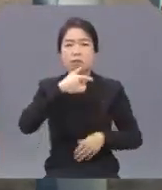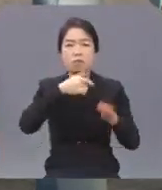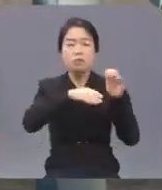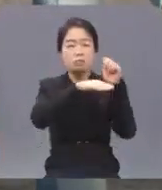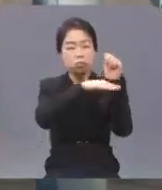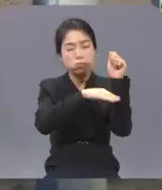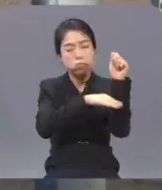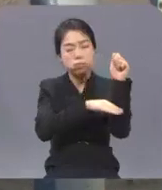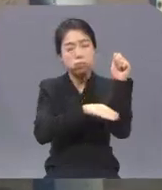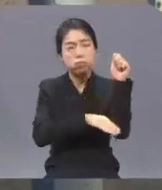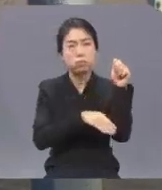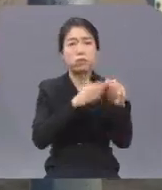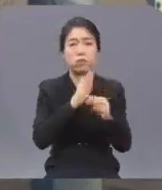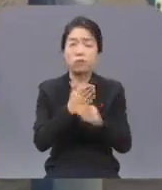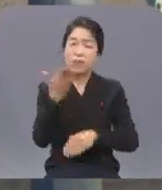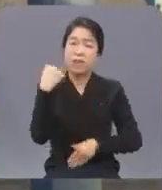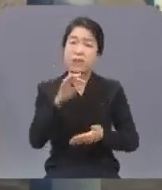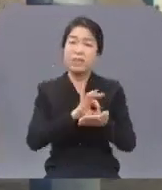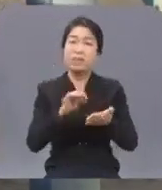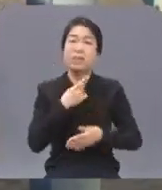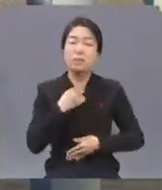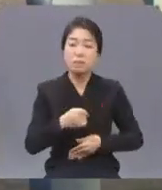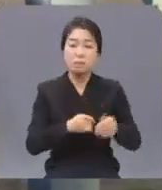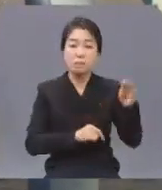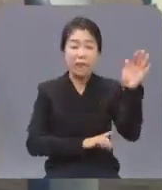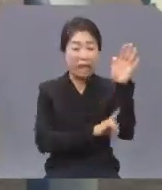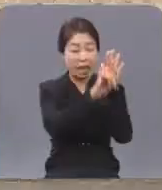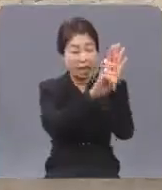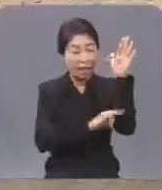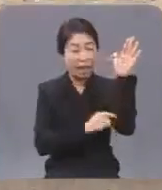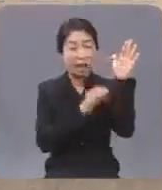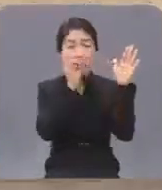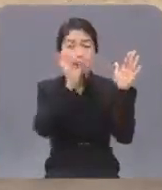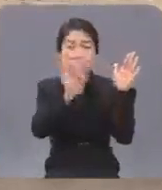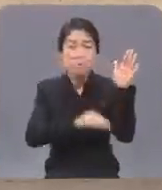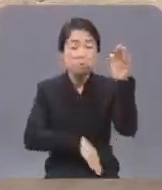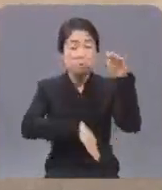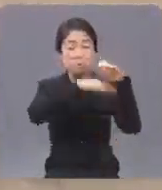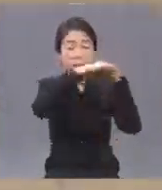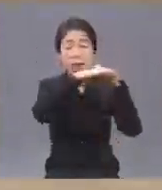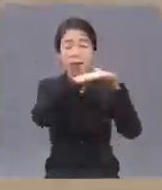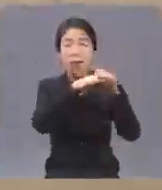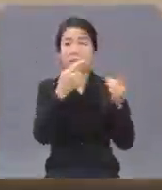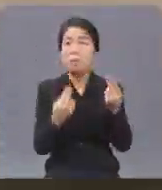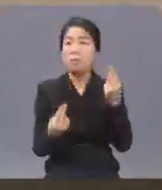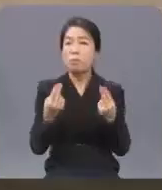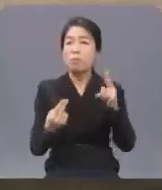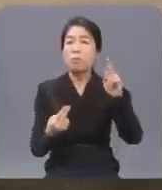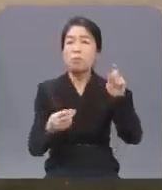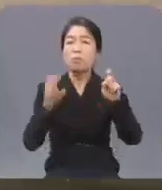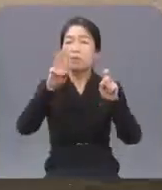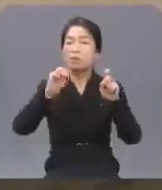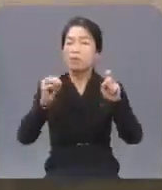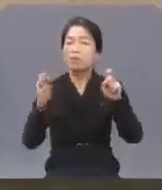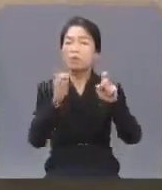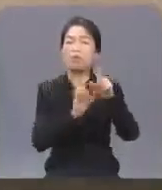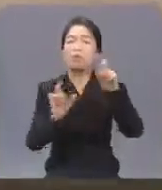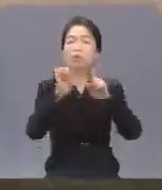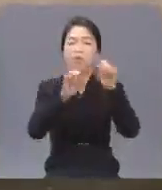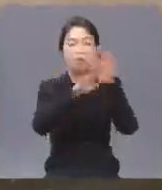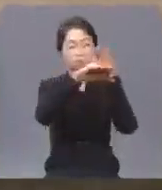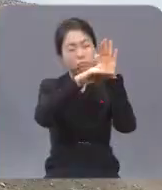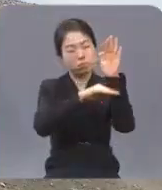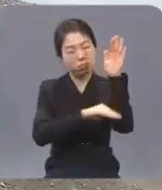계속 낮아지고 있는데요. 이전에 사용하던 치수탑을 보면 만수위와 비교하면 10m 이상 수위가 내려간 것을 확인할